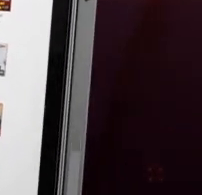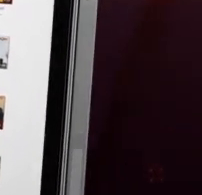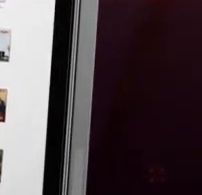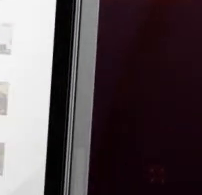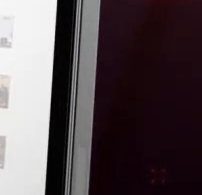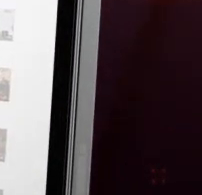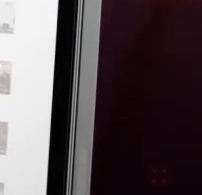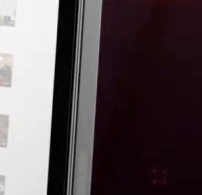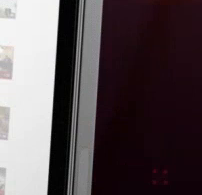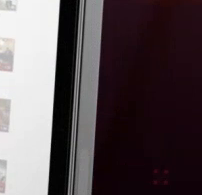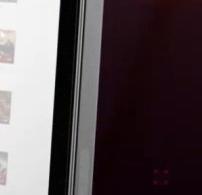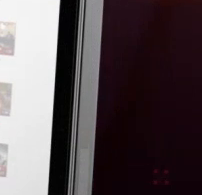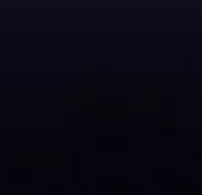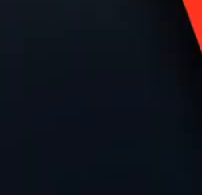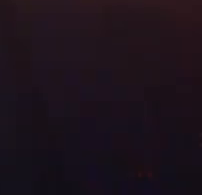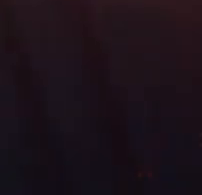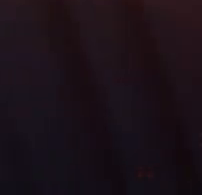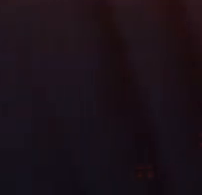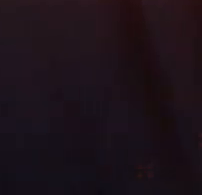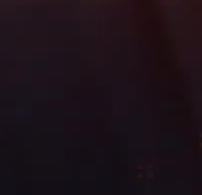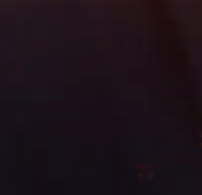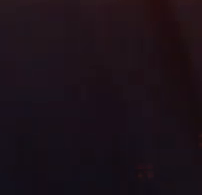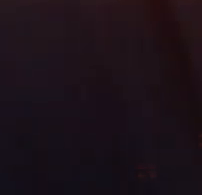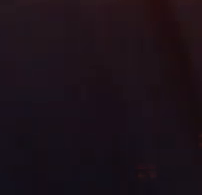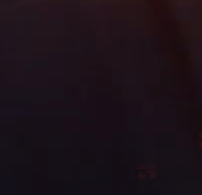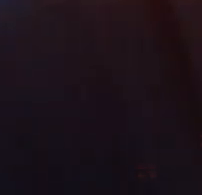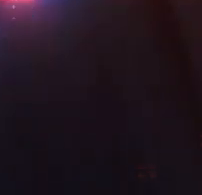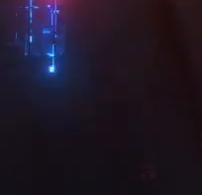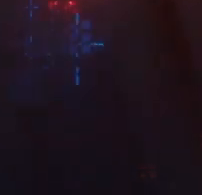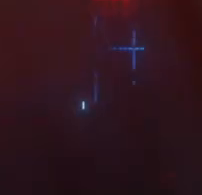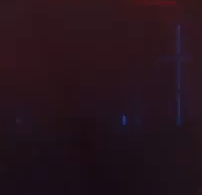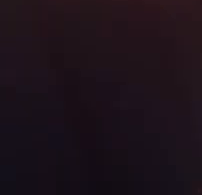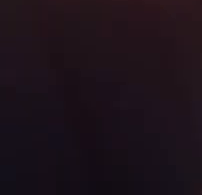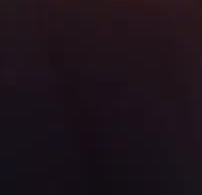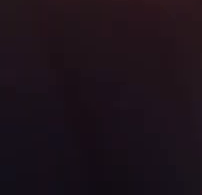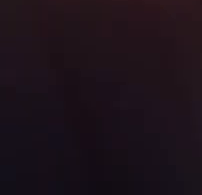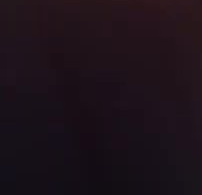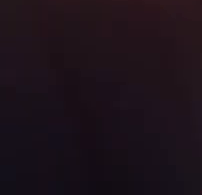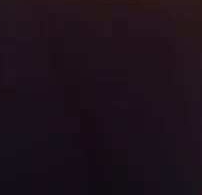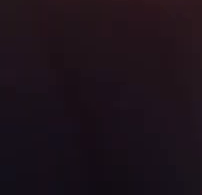අදම subscribe කරන්න. News First ජනතාව සමඟ